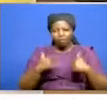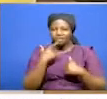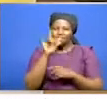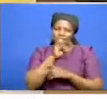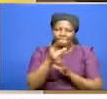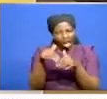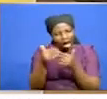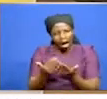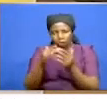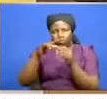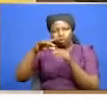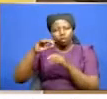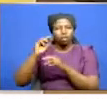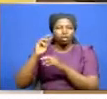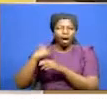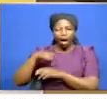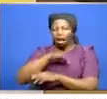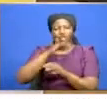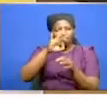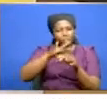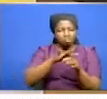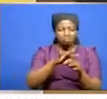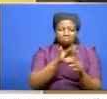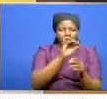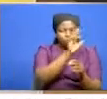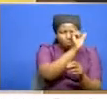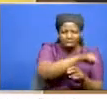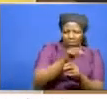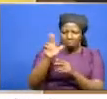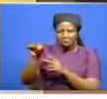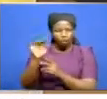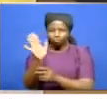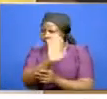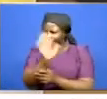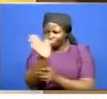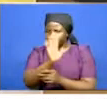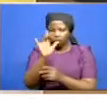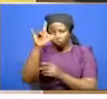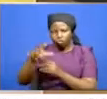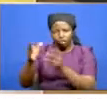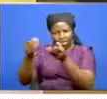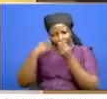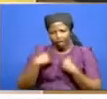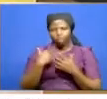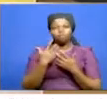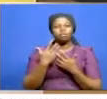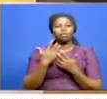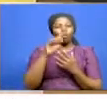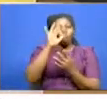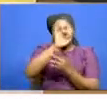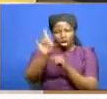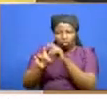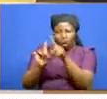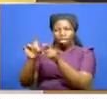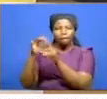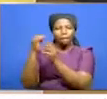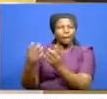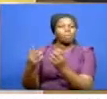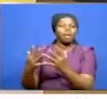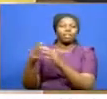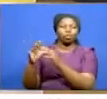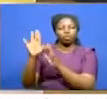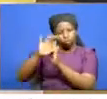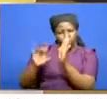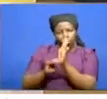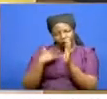vile tutapiga kura. Isletwe yes or no moja, tuletwe tupatiwe referendum questions. Na katiba imekubalia hiyo. Jambo la pili